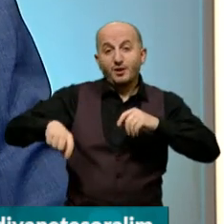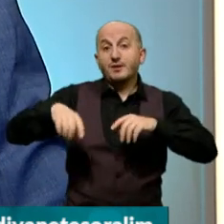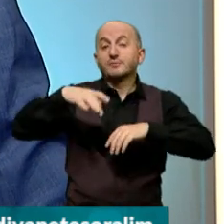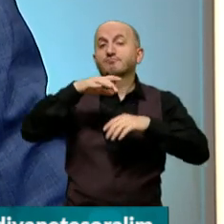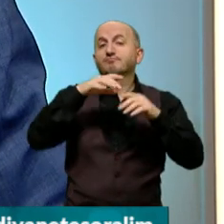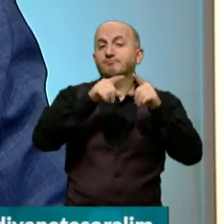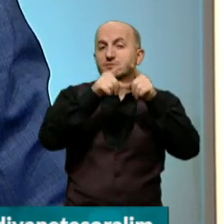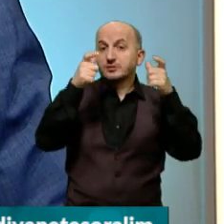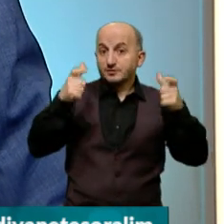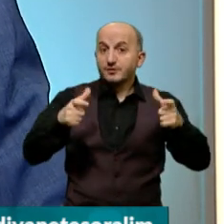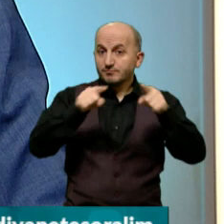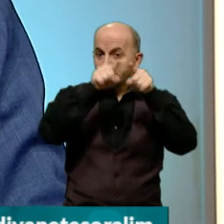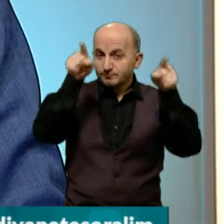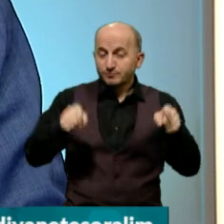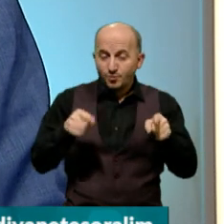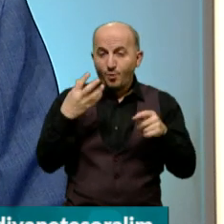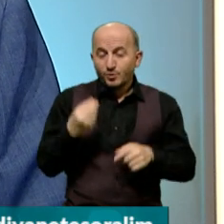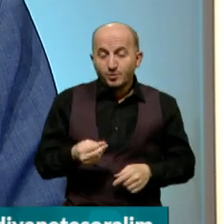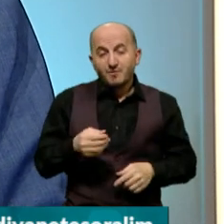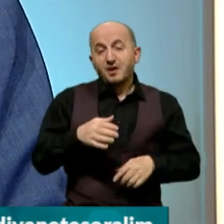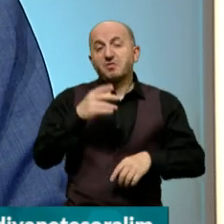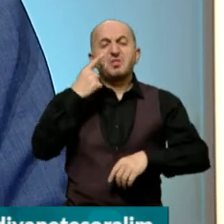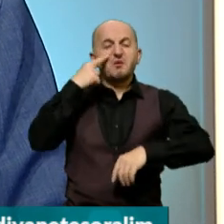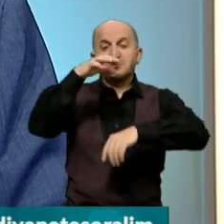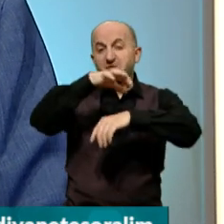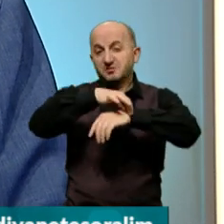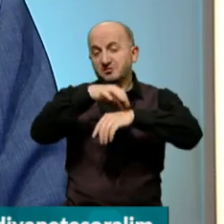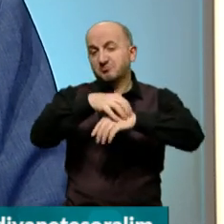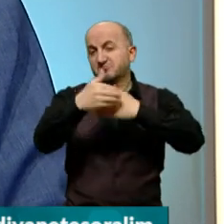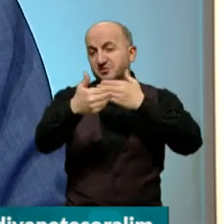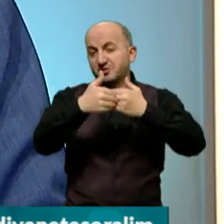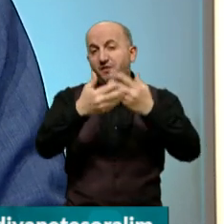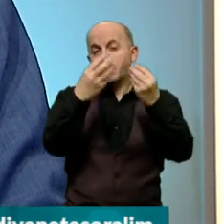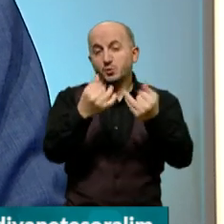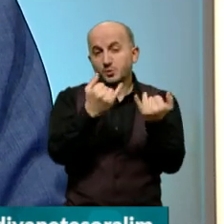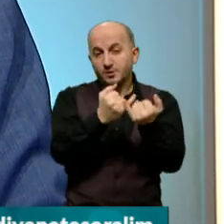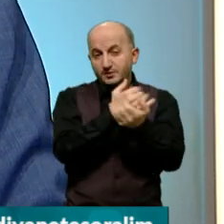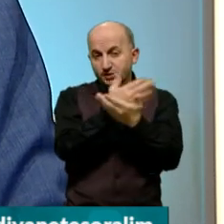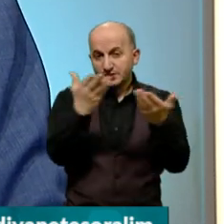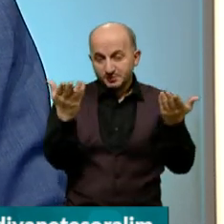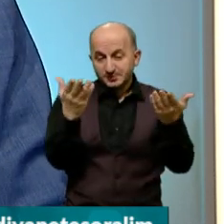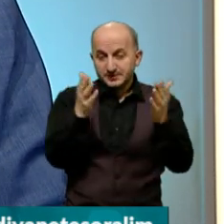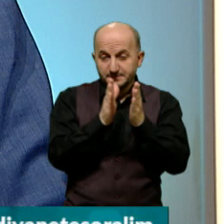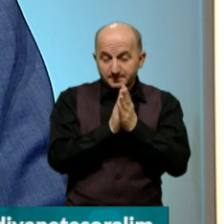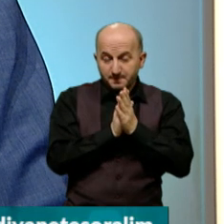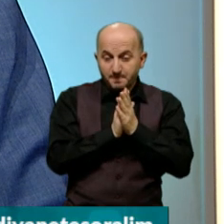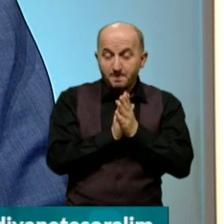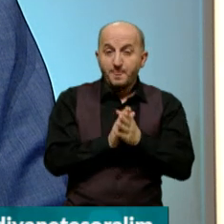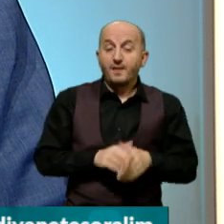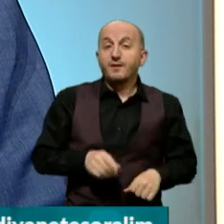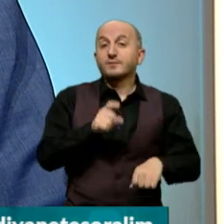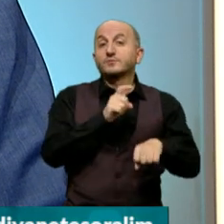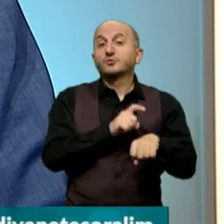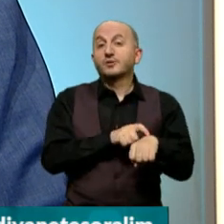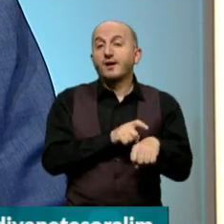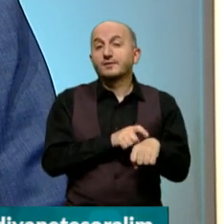veya devlet hastanelerinde bu tedaviyi alıyor kardeşlerimiz. Eğer bu saatlerini